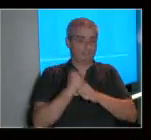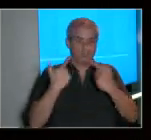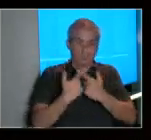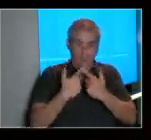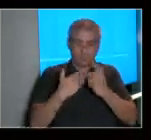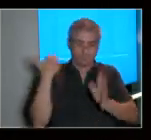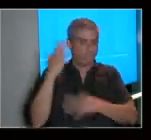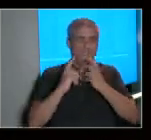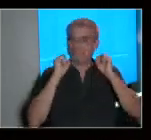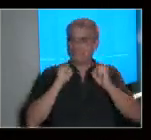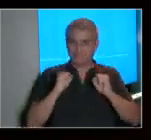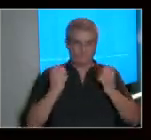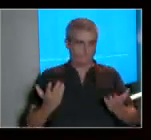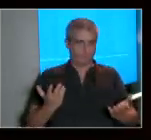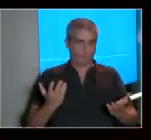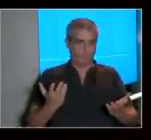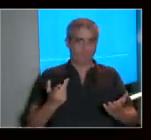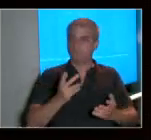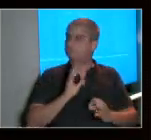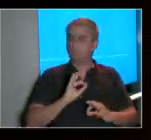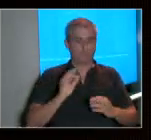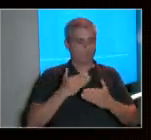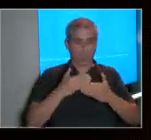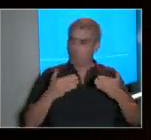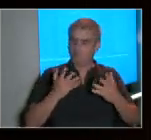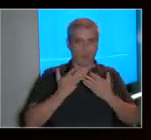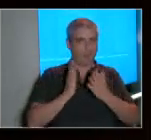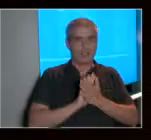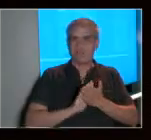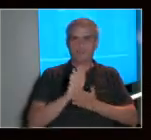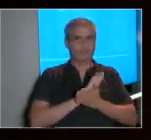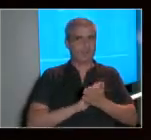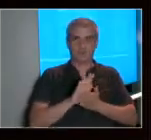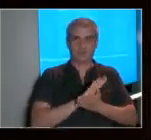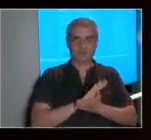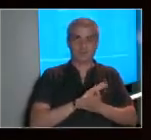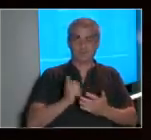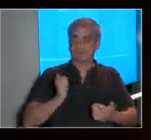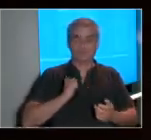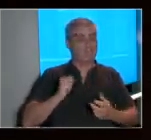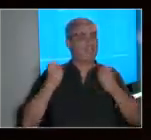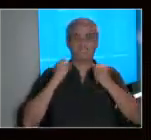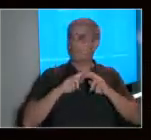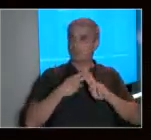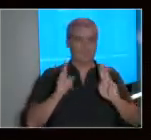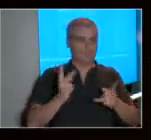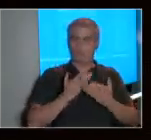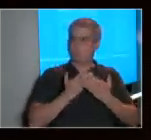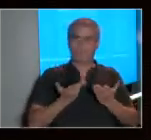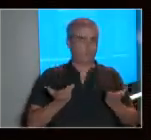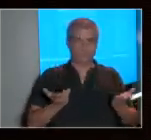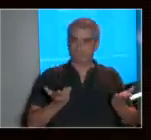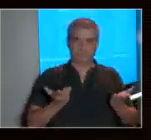למלחמות, לאי יציבות שיביאו למלחמות. שום חומה, חברים, לא תעזור לנו. הצבא החזק בעולם לא יעזור